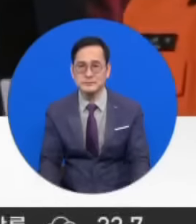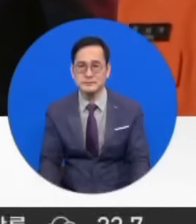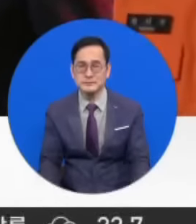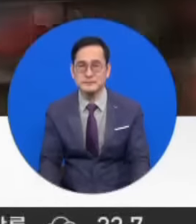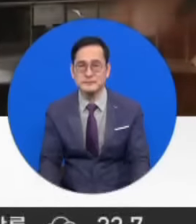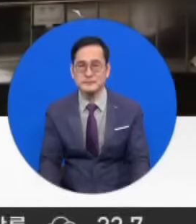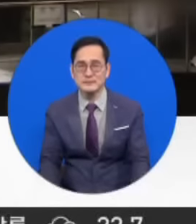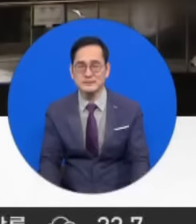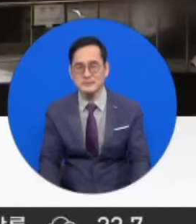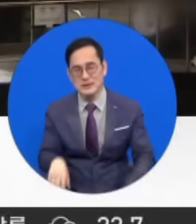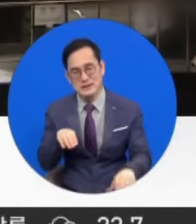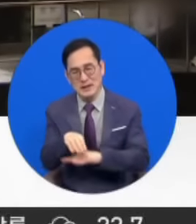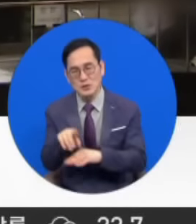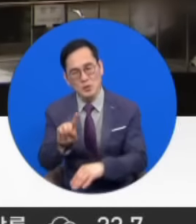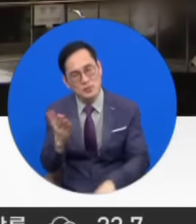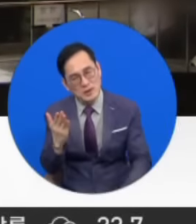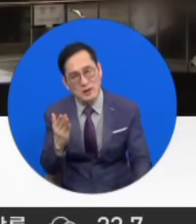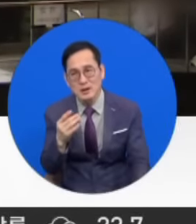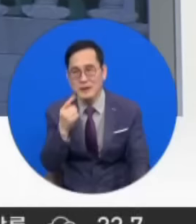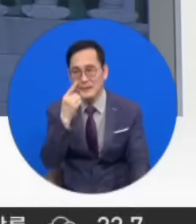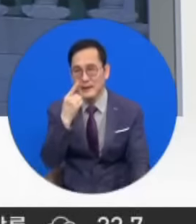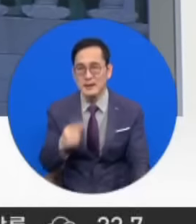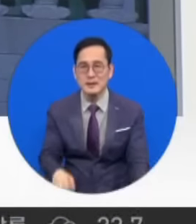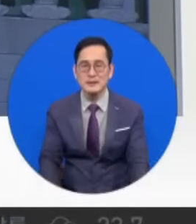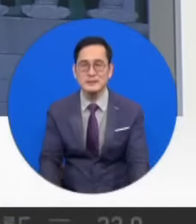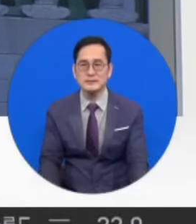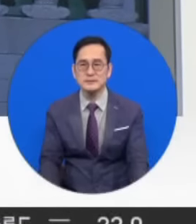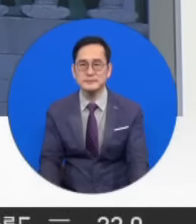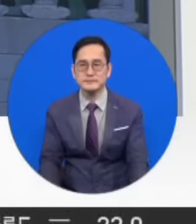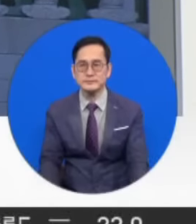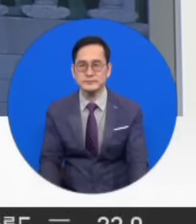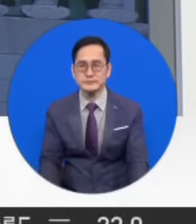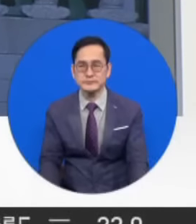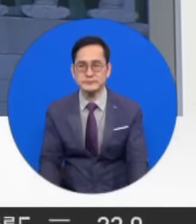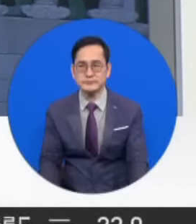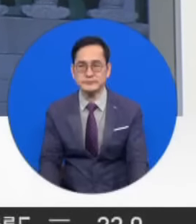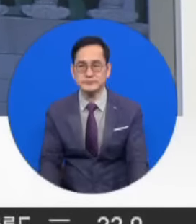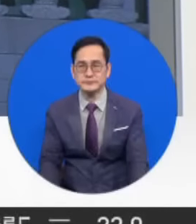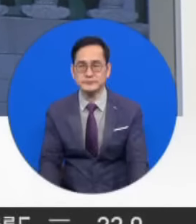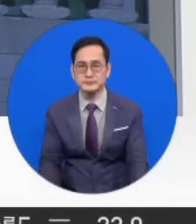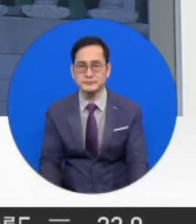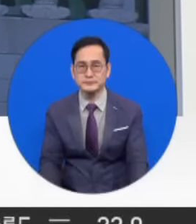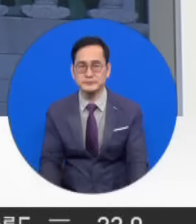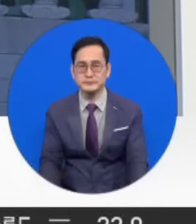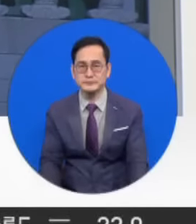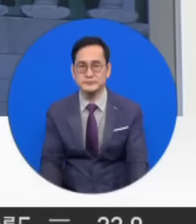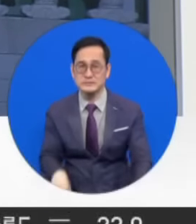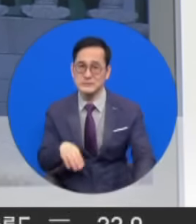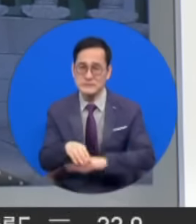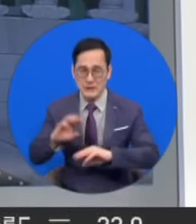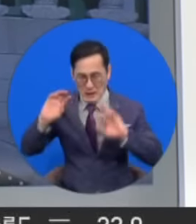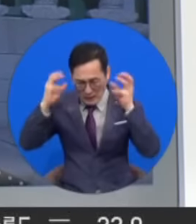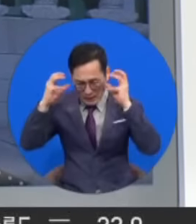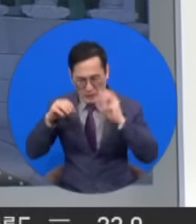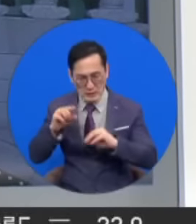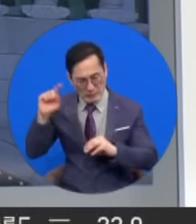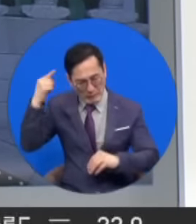예. 자, 68세 운전자, 버스기사 출신의 운전자는 급발진을 주장하고 있는 상황입니다.